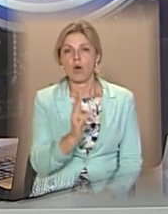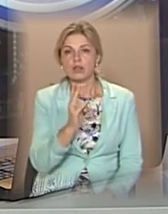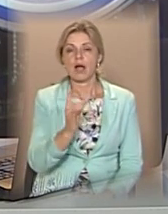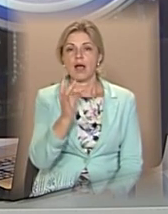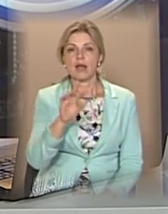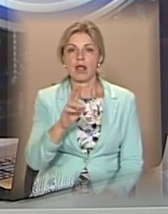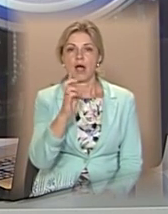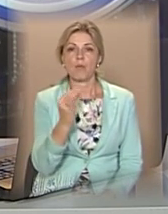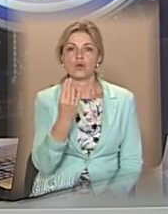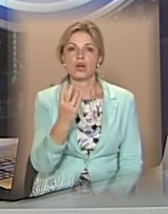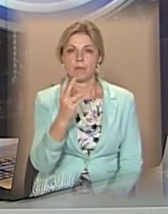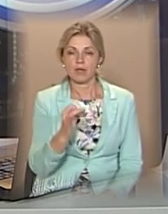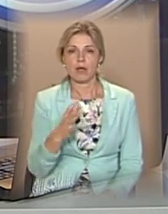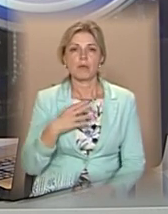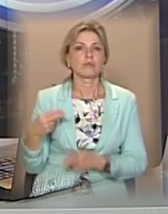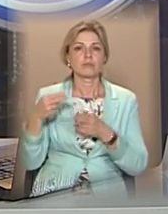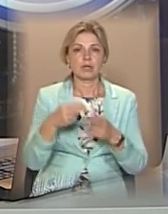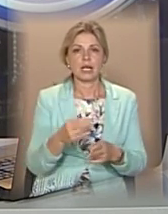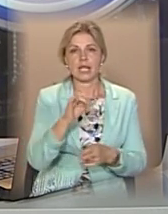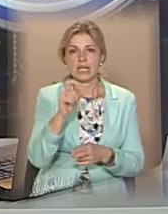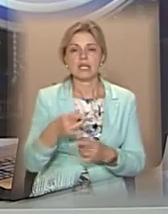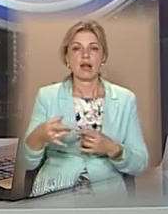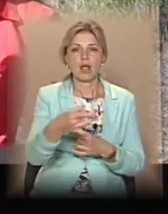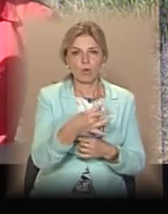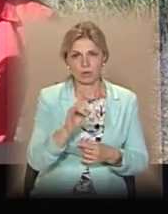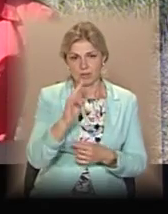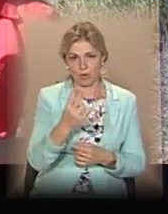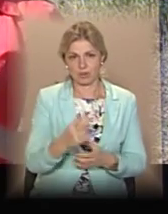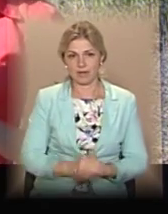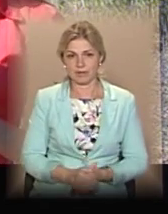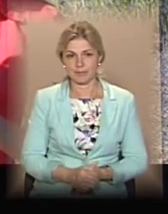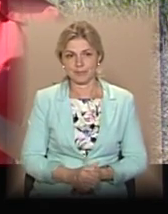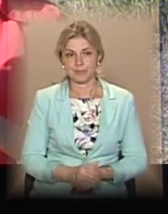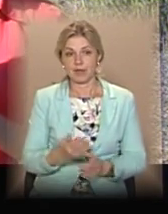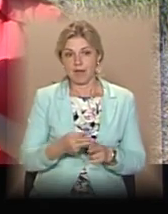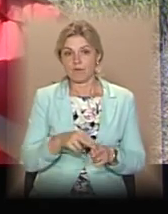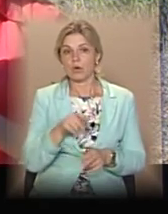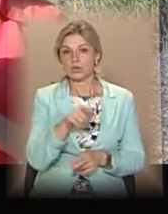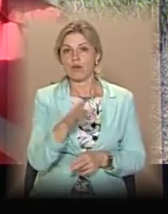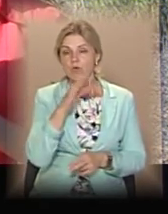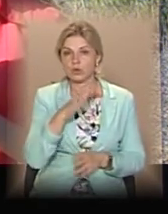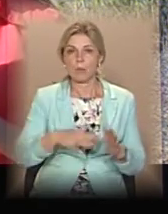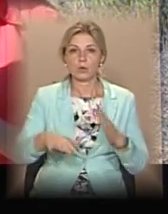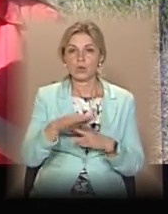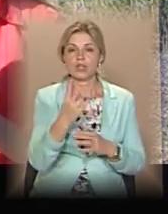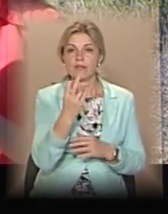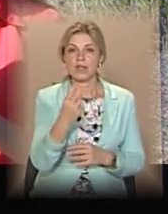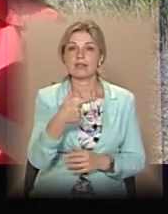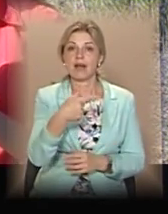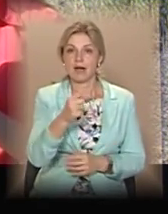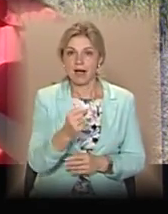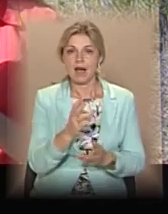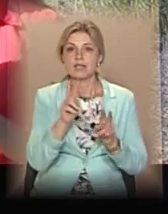з Миколаєва, Первомайська, Баштанки та Ольшанського. Ось цю водойму площею в 200 гектарів